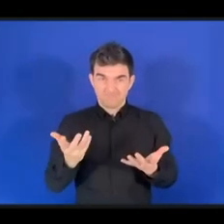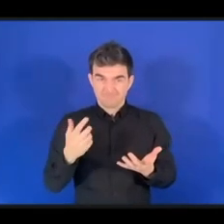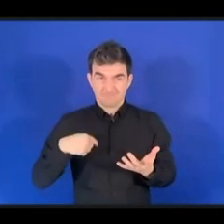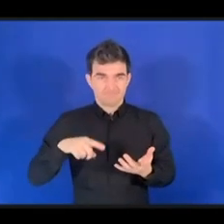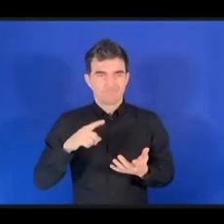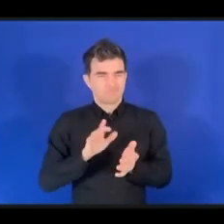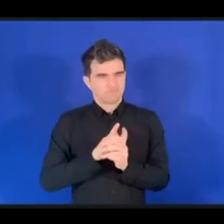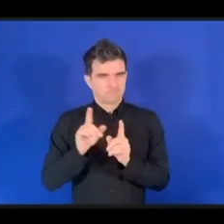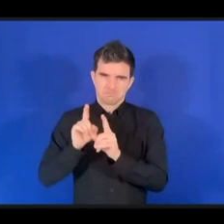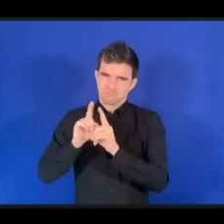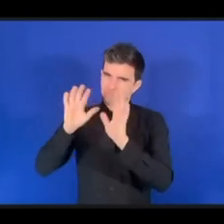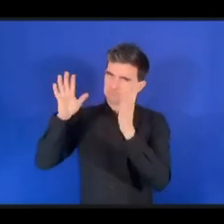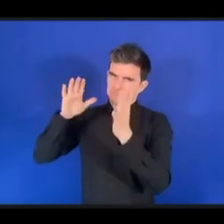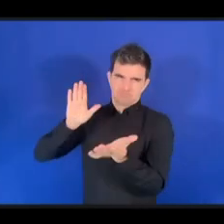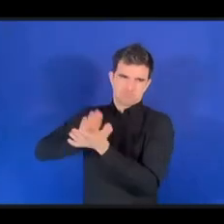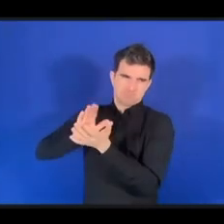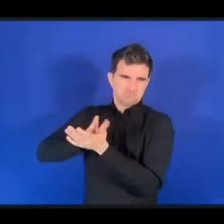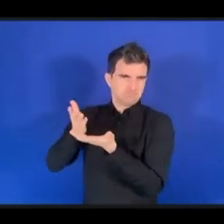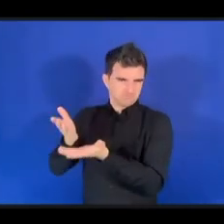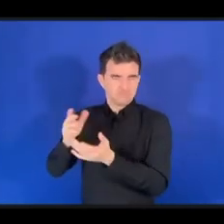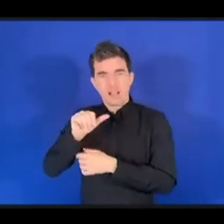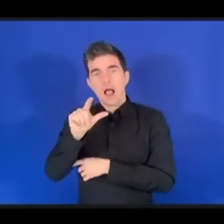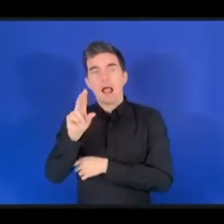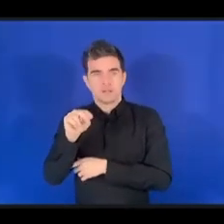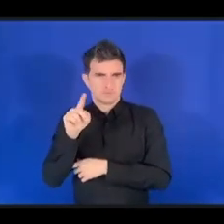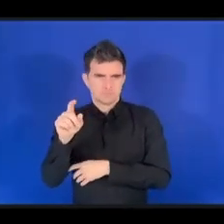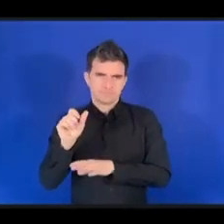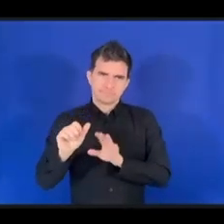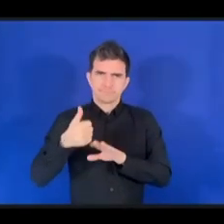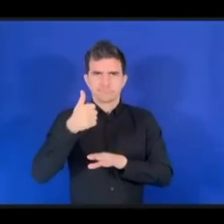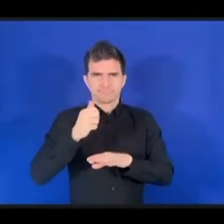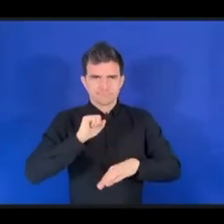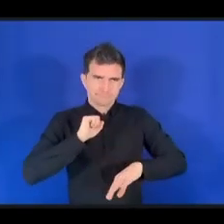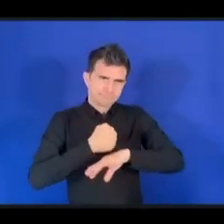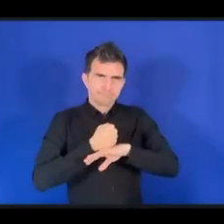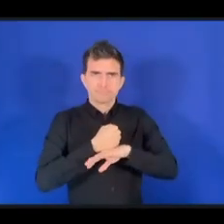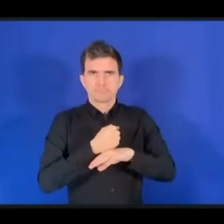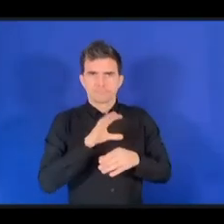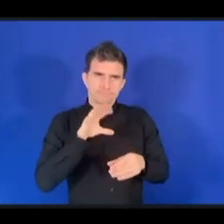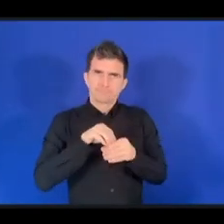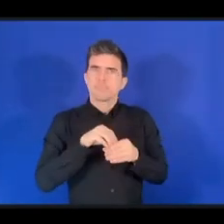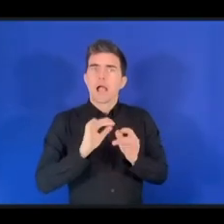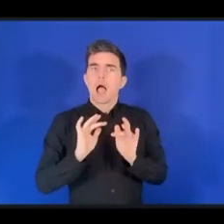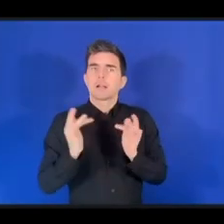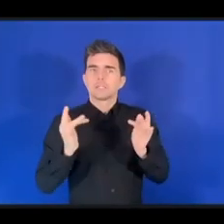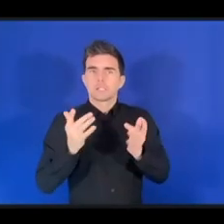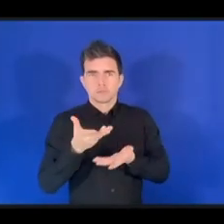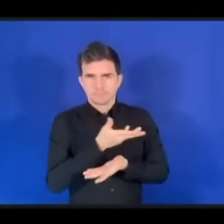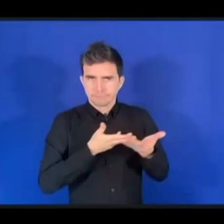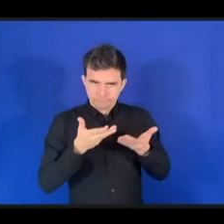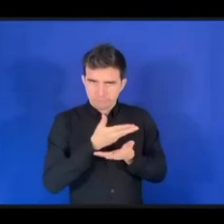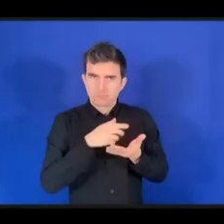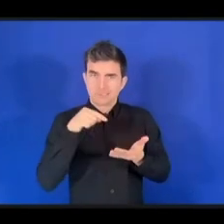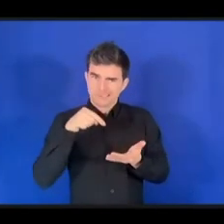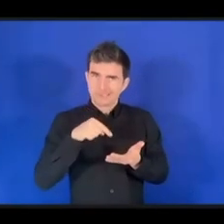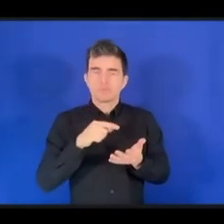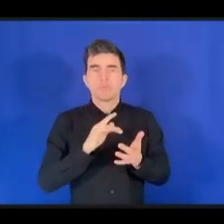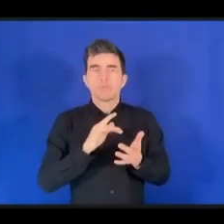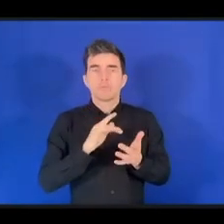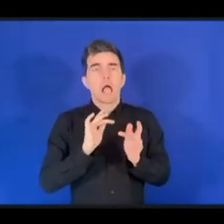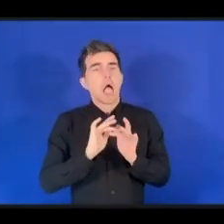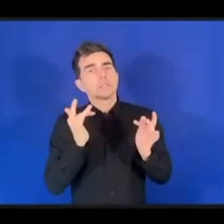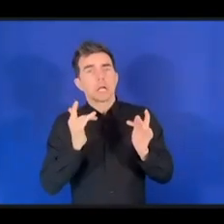a également créé la société de l'Internet et a été rajouté au Panthéon en